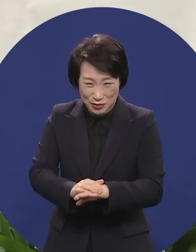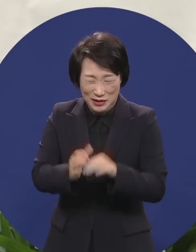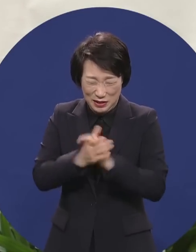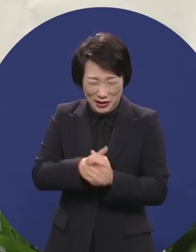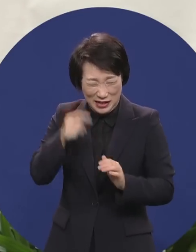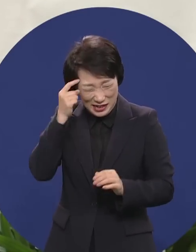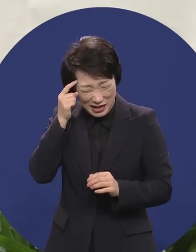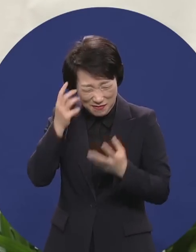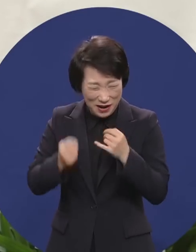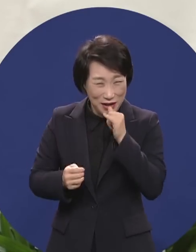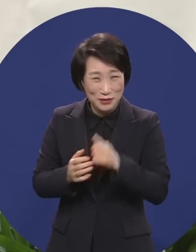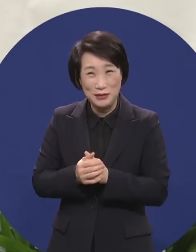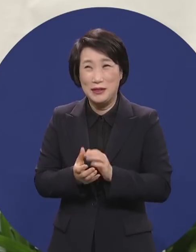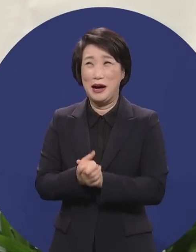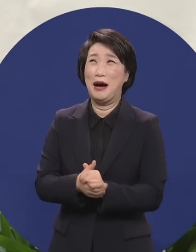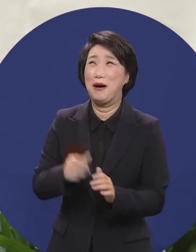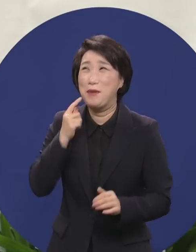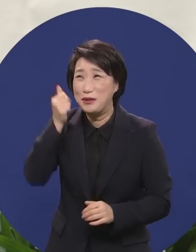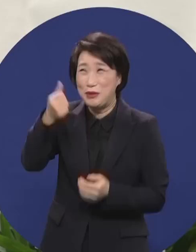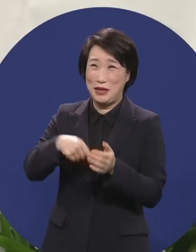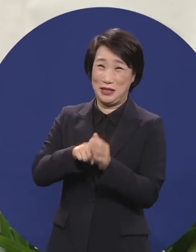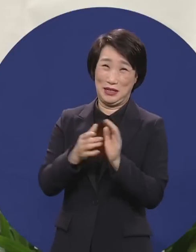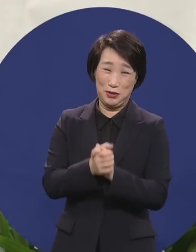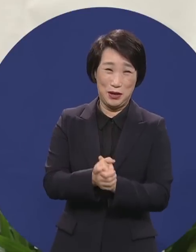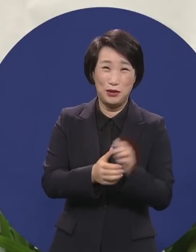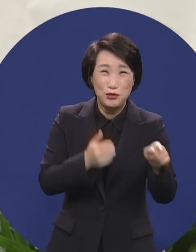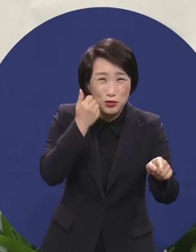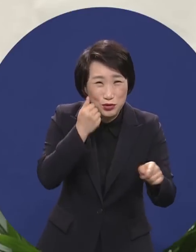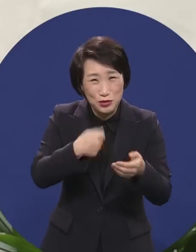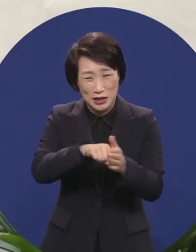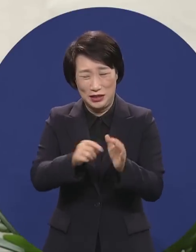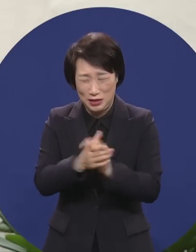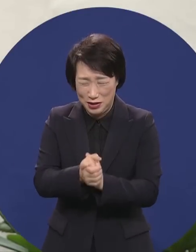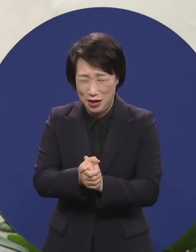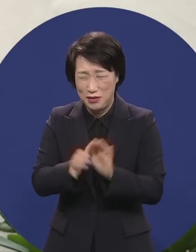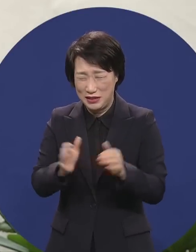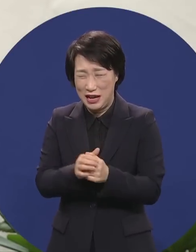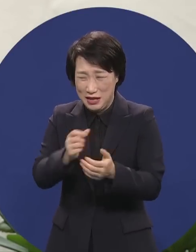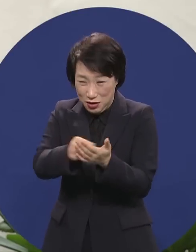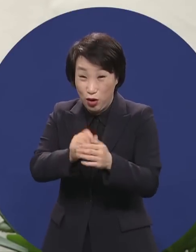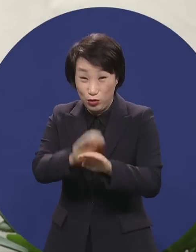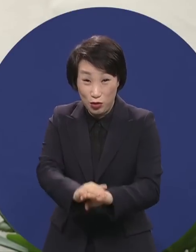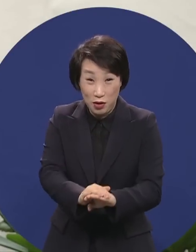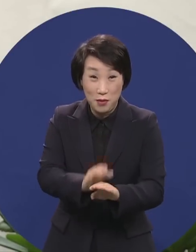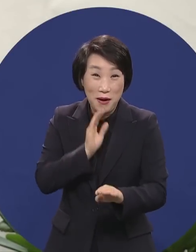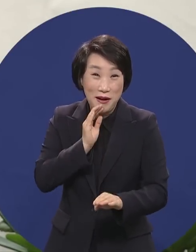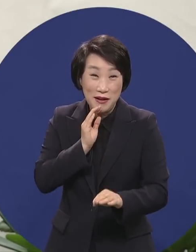할 생각도 오고 우리 목사님 위해서 기도하고 누구 위해서 기도하고 적어놓습니다.